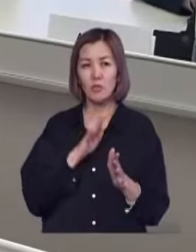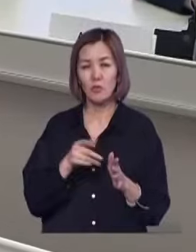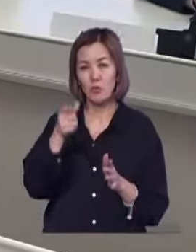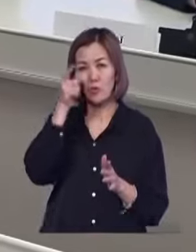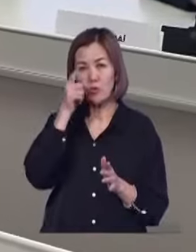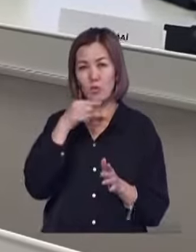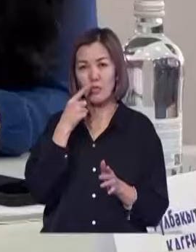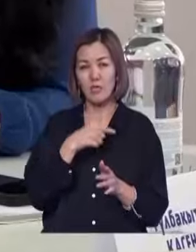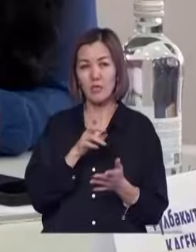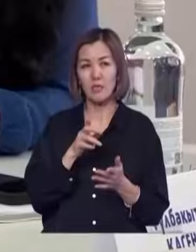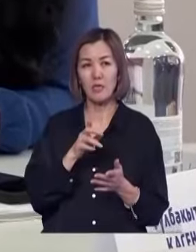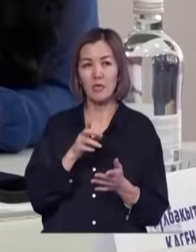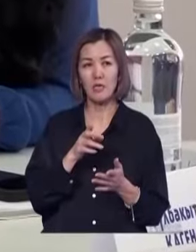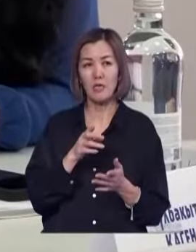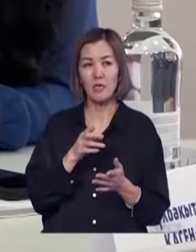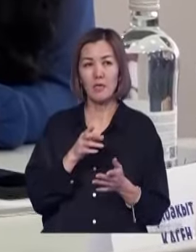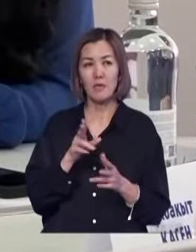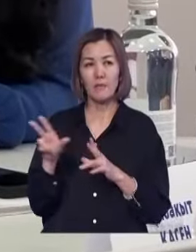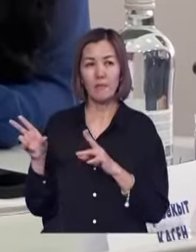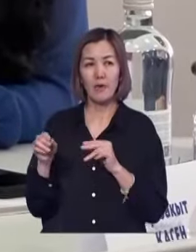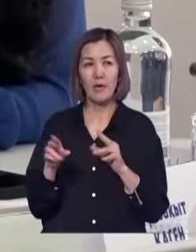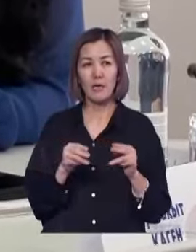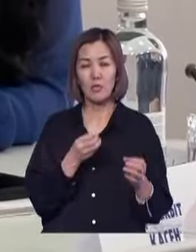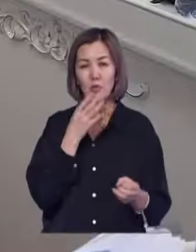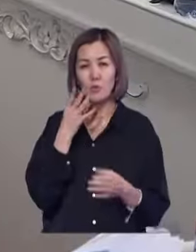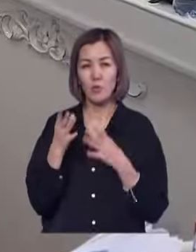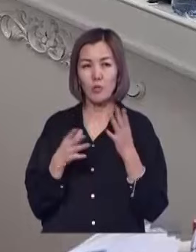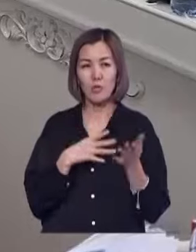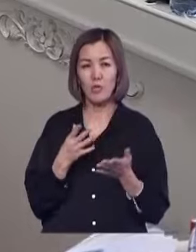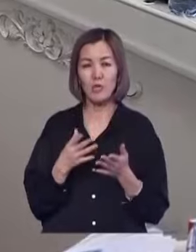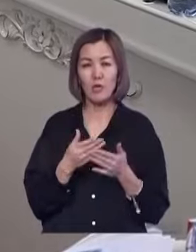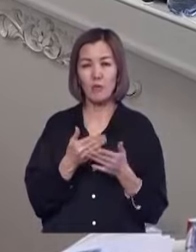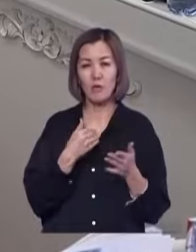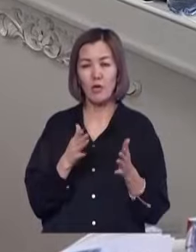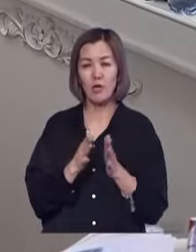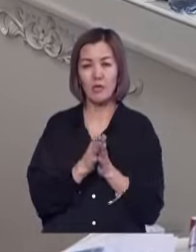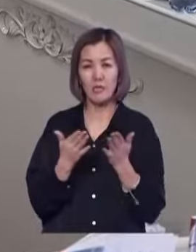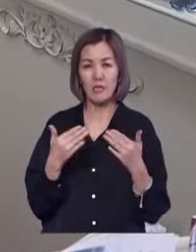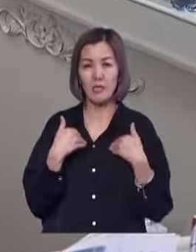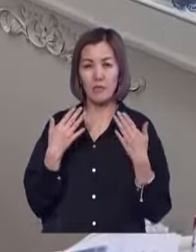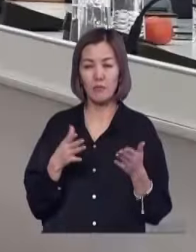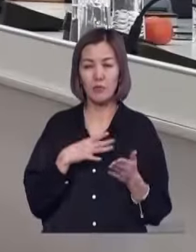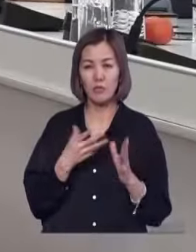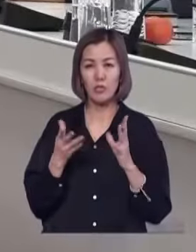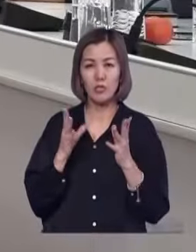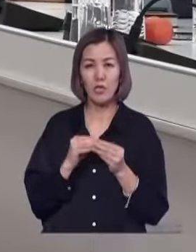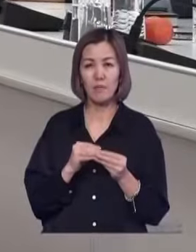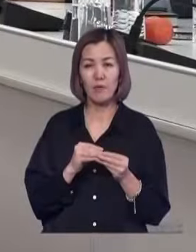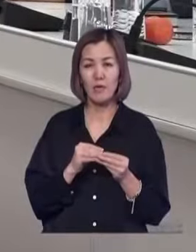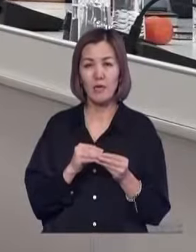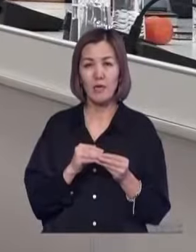тіліндегі «Бақыт гүлік» жинағына дейін қырғыз тіліндегі «Күнтұмар, айтұмар» кітабы да жарық көрген. Жалпы алғанда